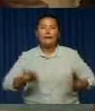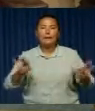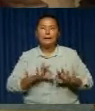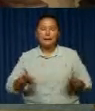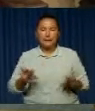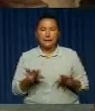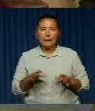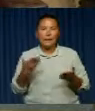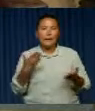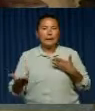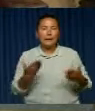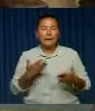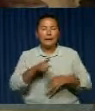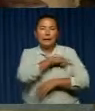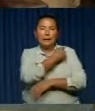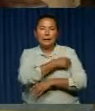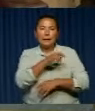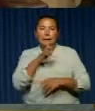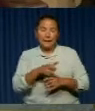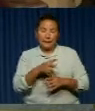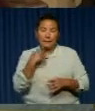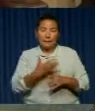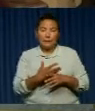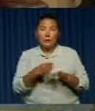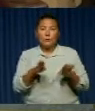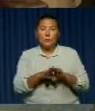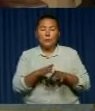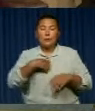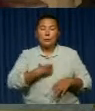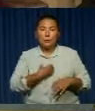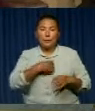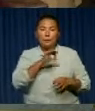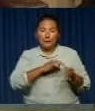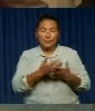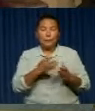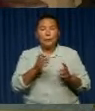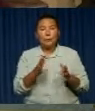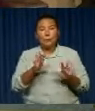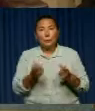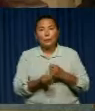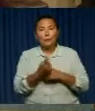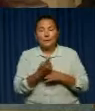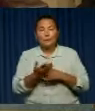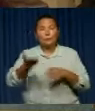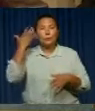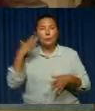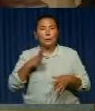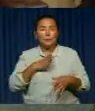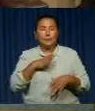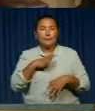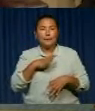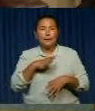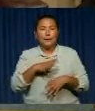жағдай, егер жаңағындай клиникалық белгілі болып қалып, я бір сондай бір жөтел пайда болды деген болған жағдай, егер ол бұрын шалқасымен